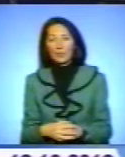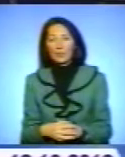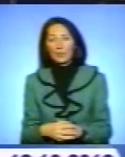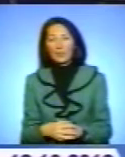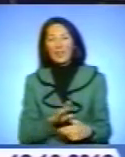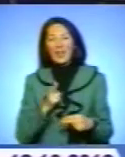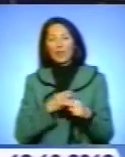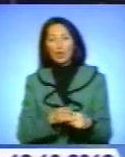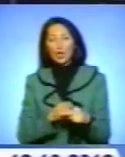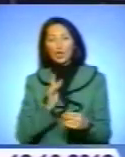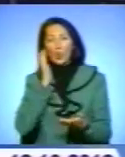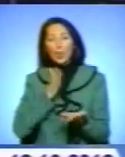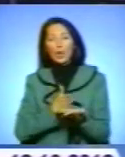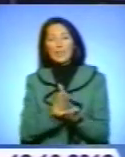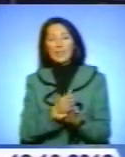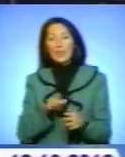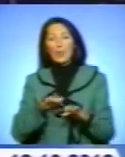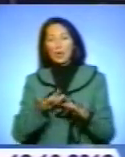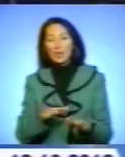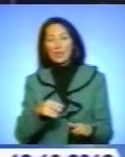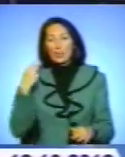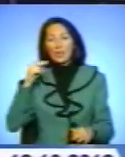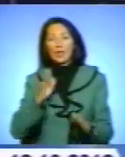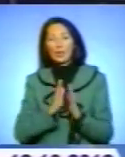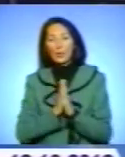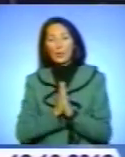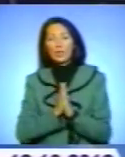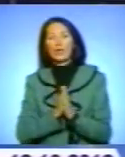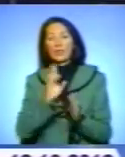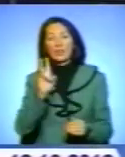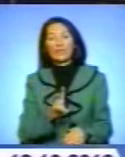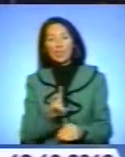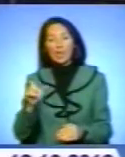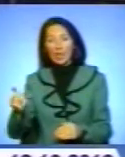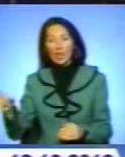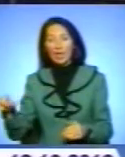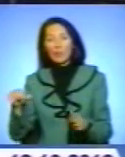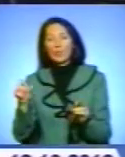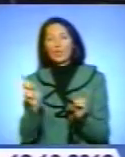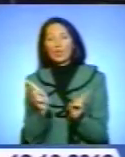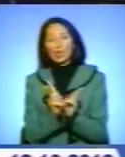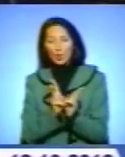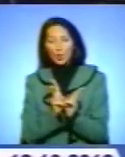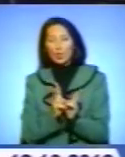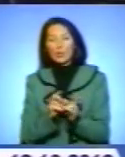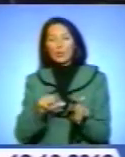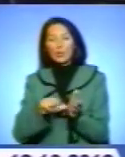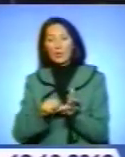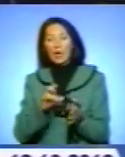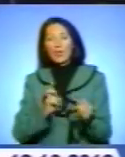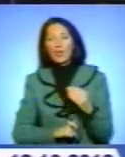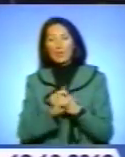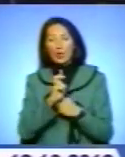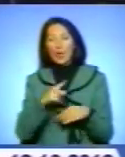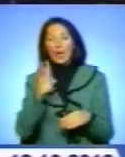Не втручатись у політичний процес президент закликав духовенство. Під час зустрічі з предстоятелями церков і релігійних організацій